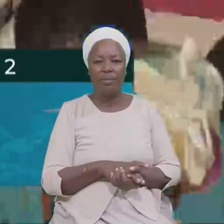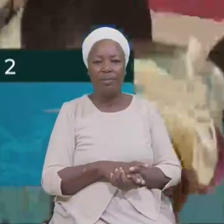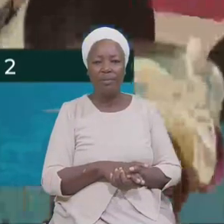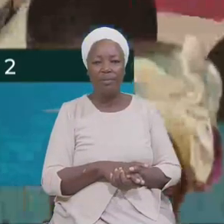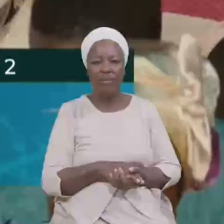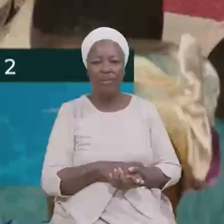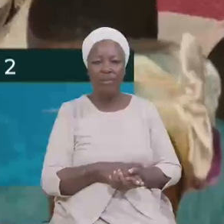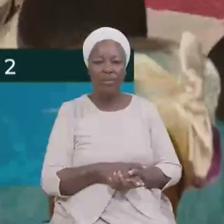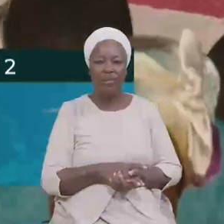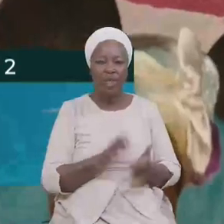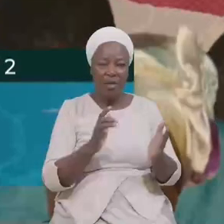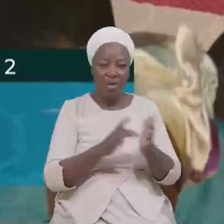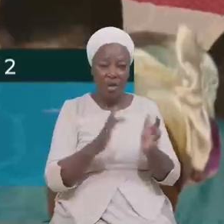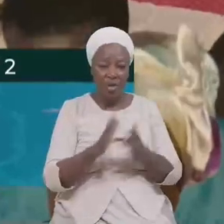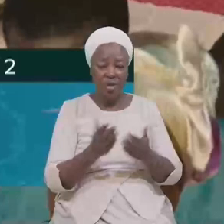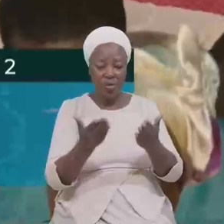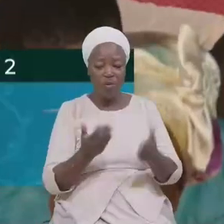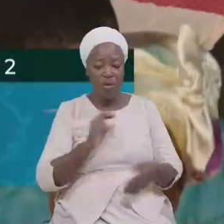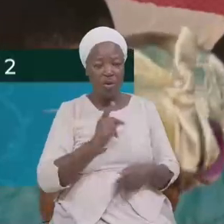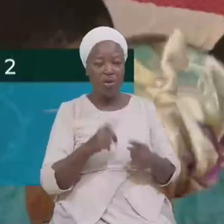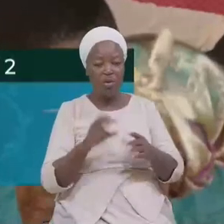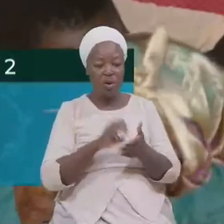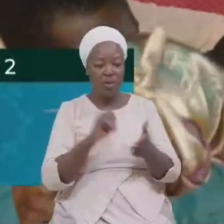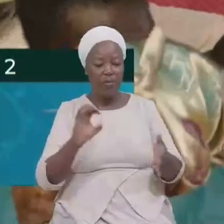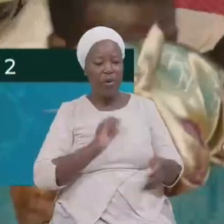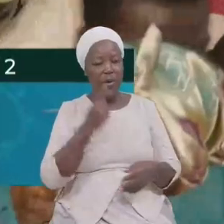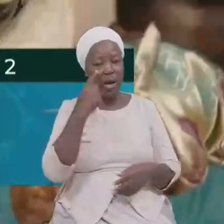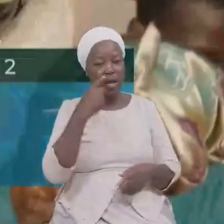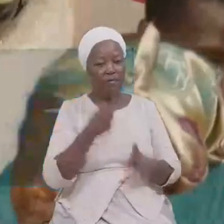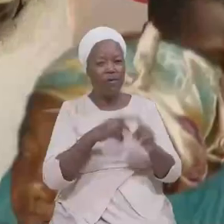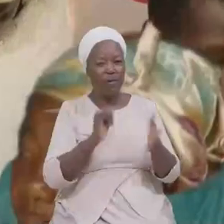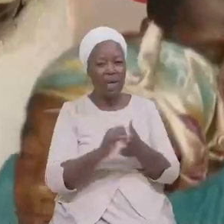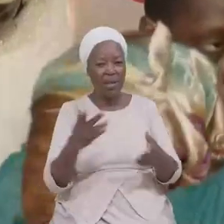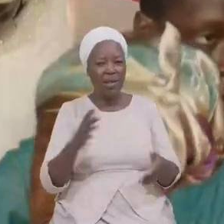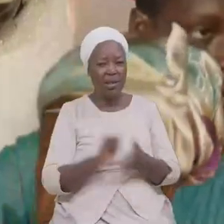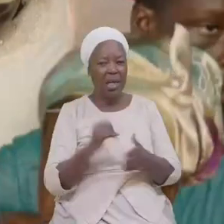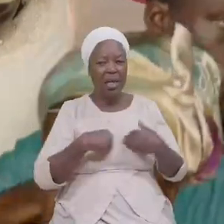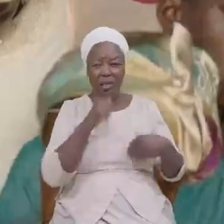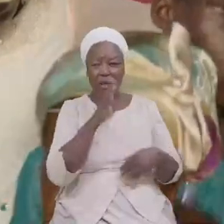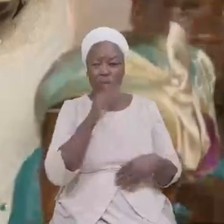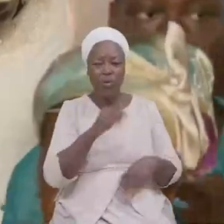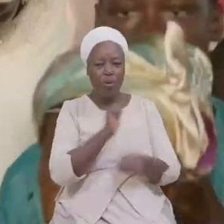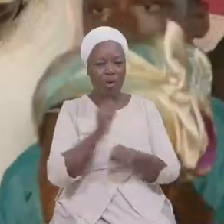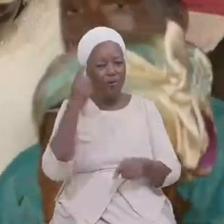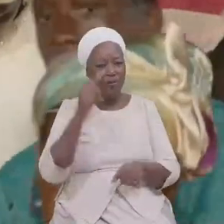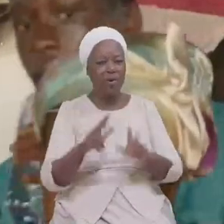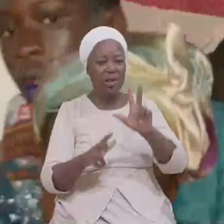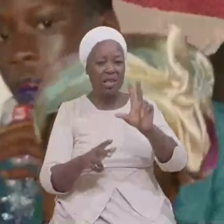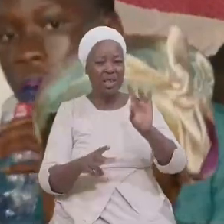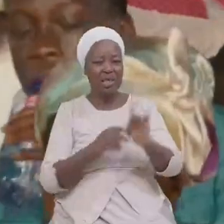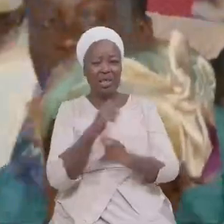Il veut que nous déplaçons les yeux de cette chose qui n'a pas marché depuis 38